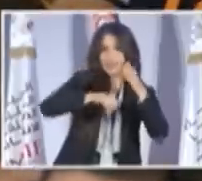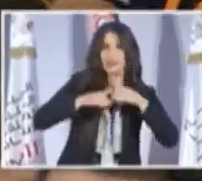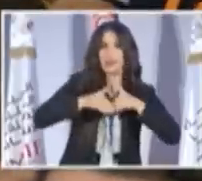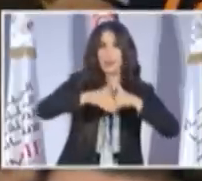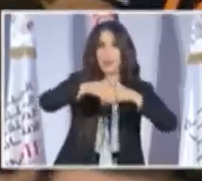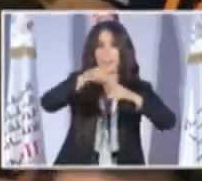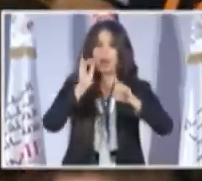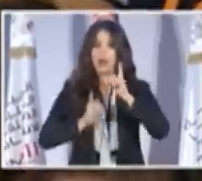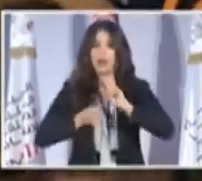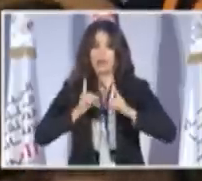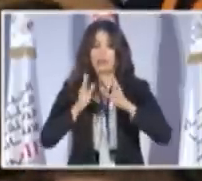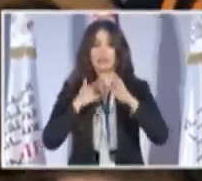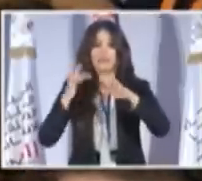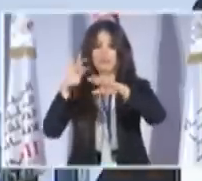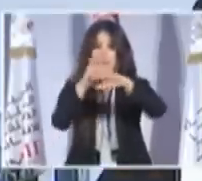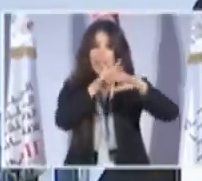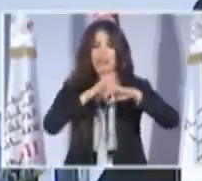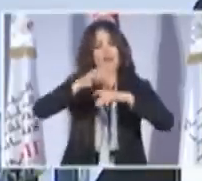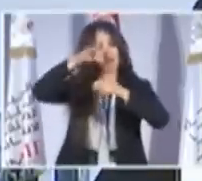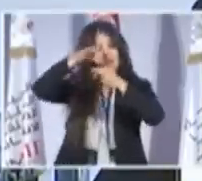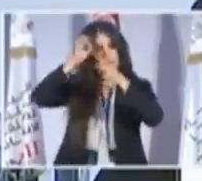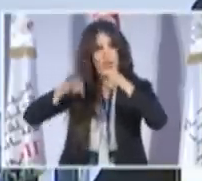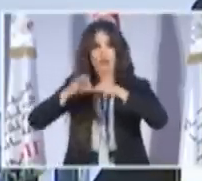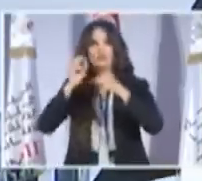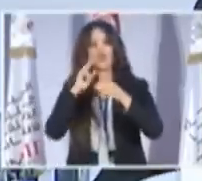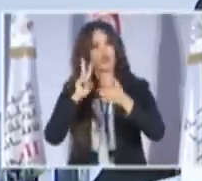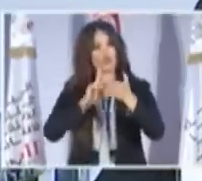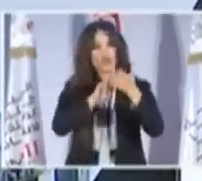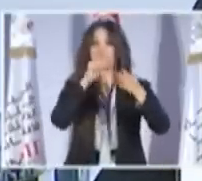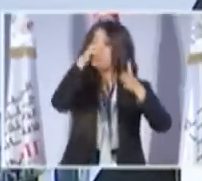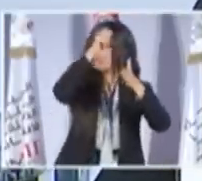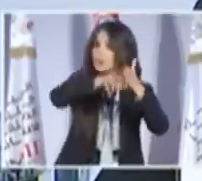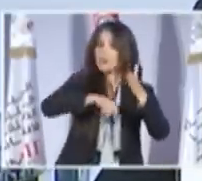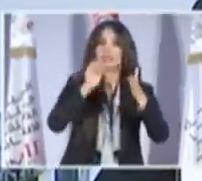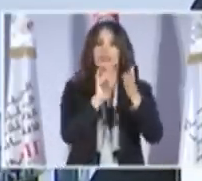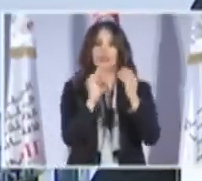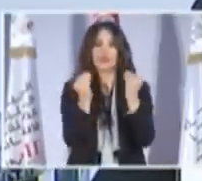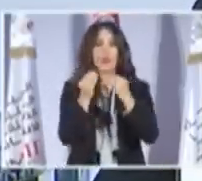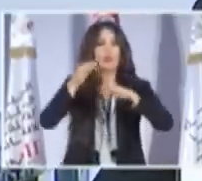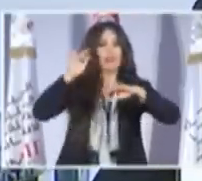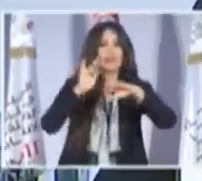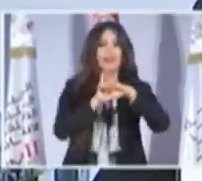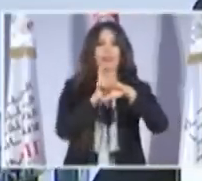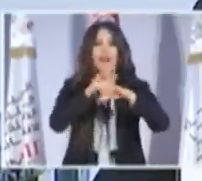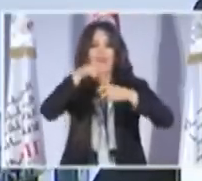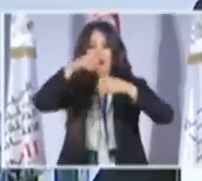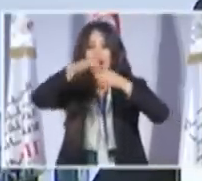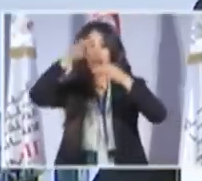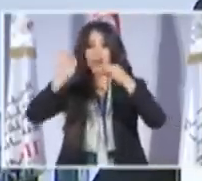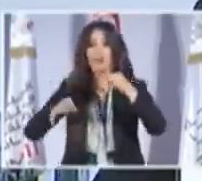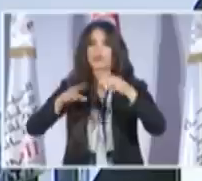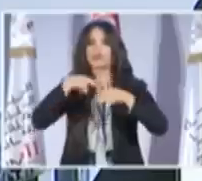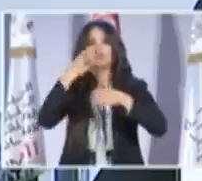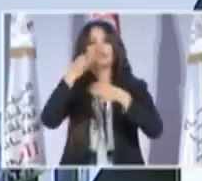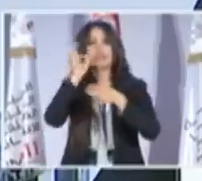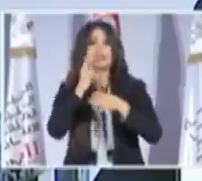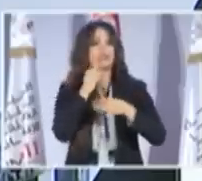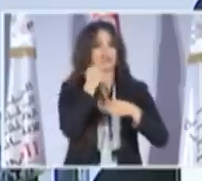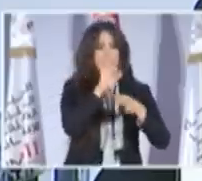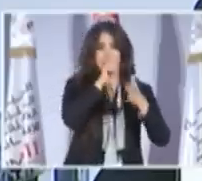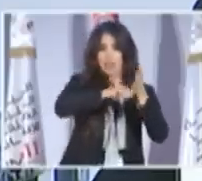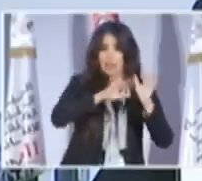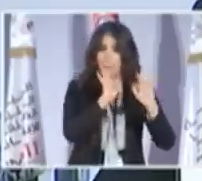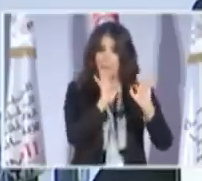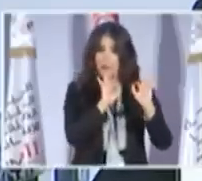ولكن في الاثر على النتائج يشوف المخالفه ومدى تاثيرها هل لو لم تقع تلك المخالفه كنا